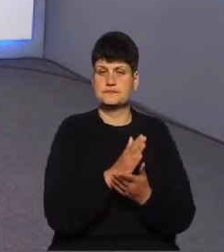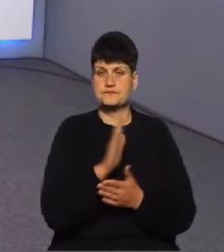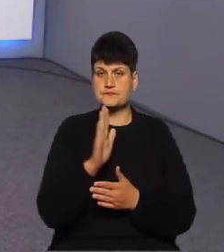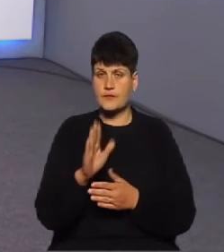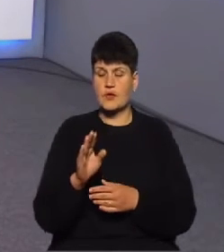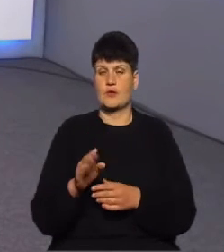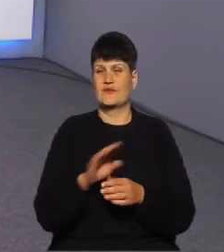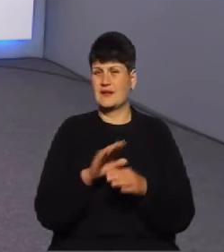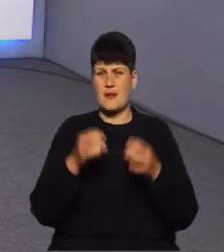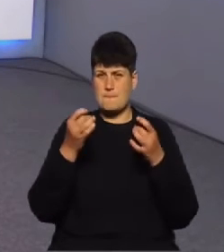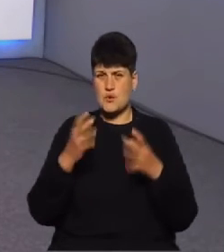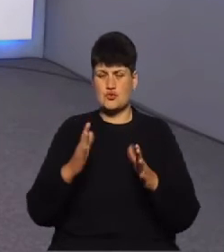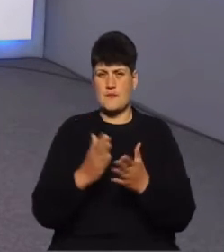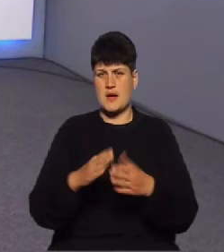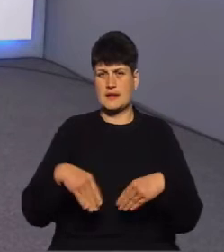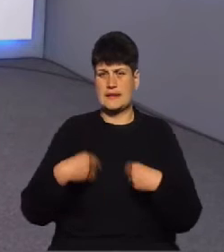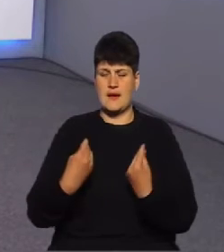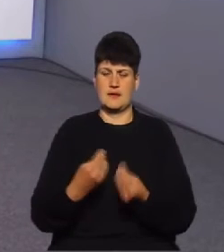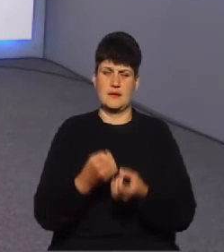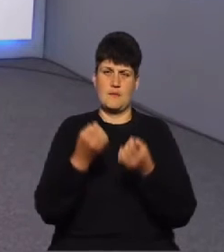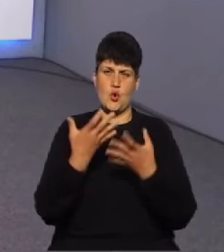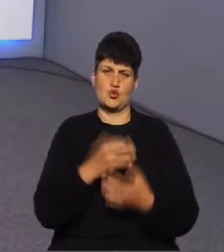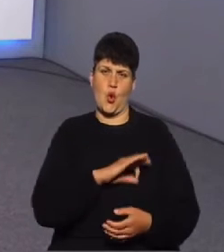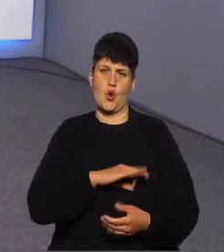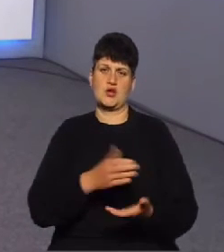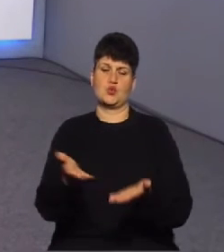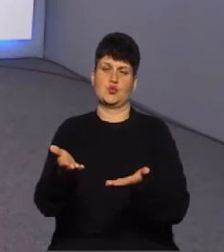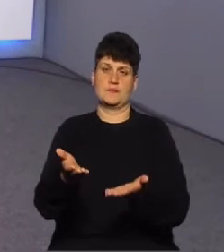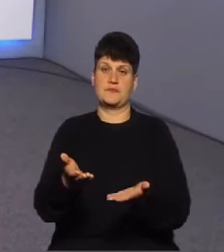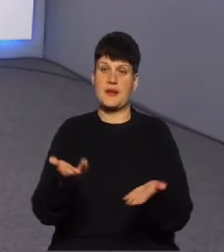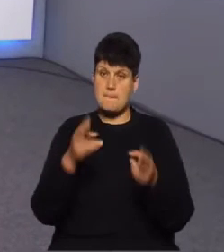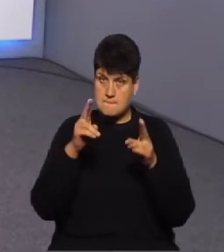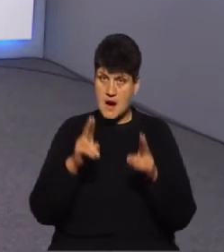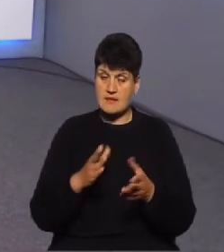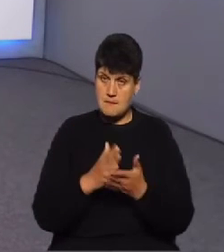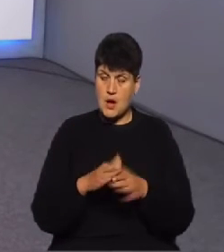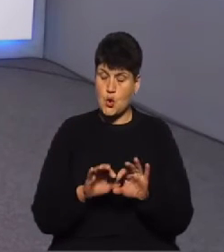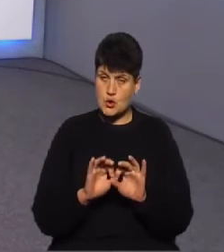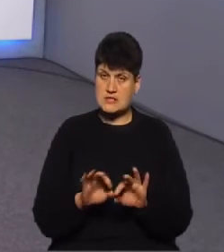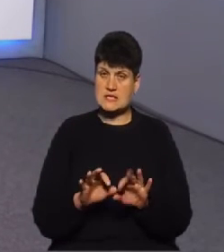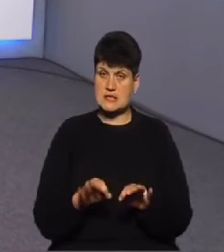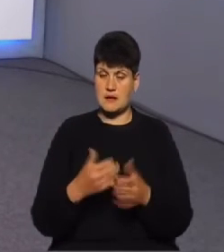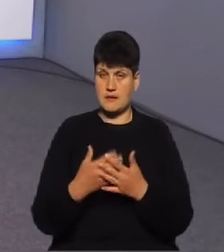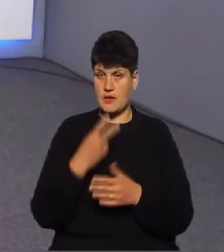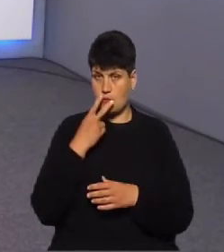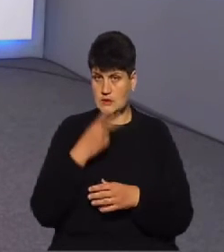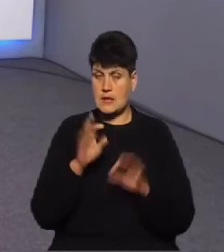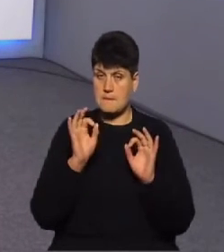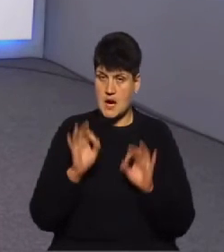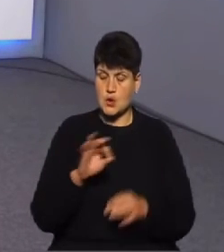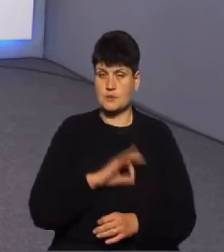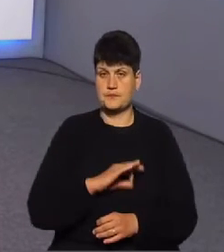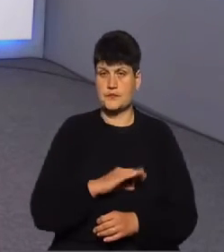мають дати цей товар, бери ним, користуйся? Якісь правила вони мають роз'яснити і, як мінімум, напевно, показати, як правильно користуватися. Дивіться, один з варіантів,